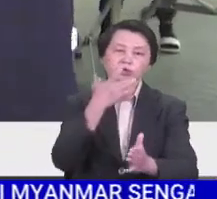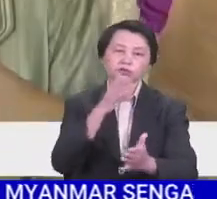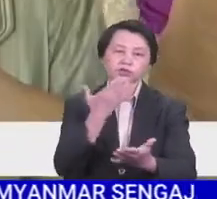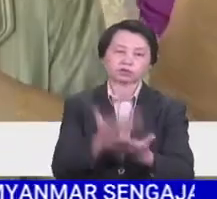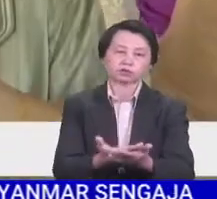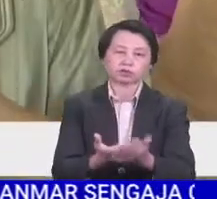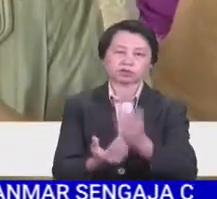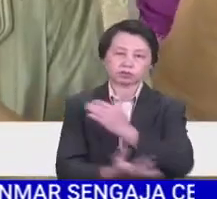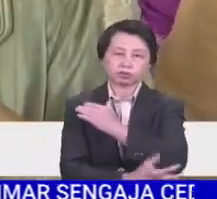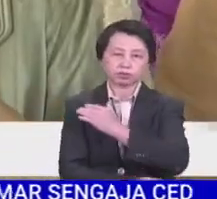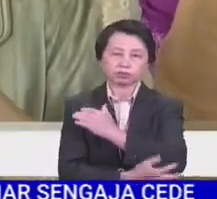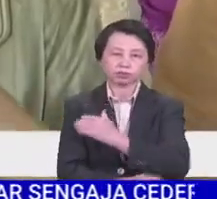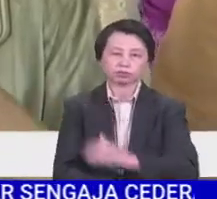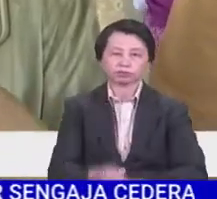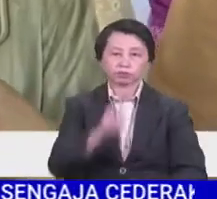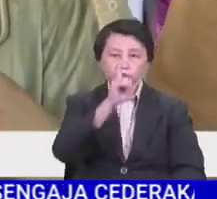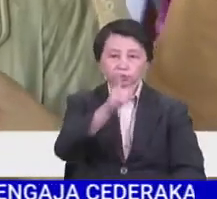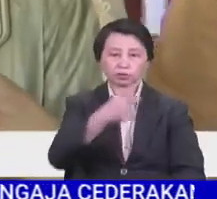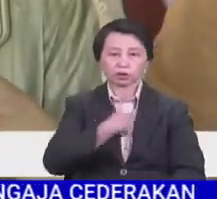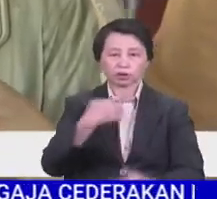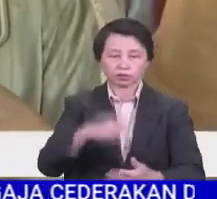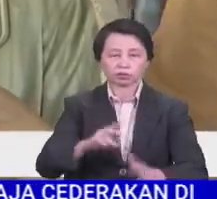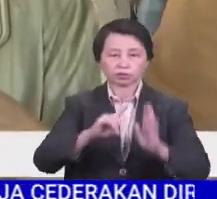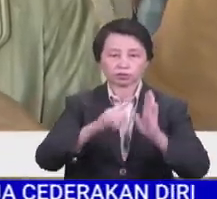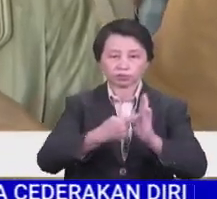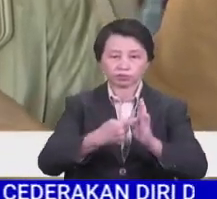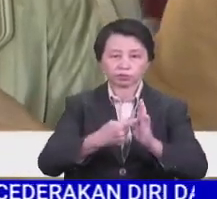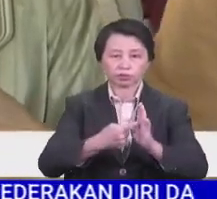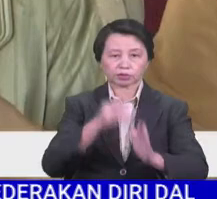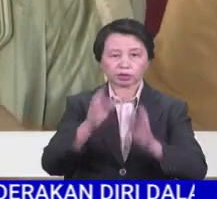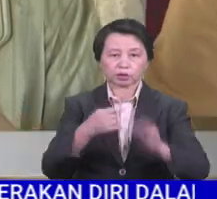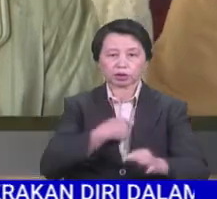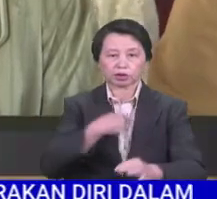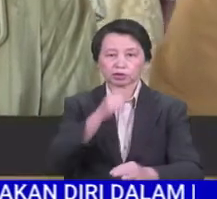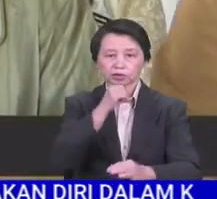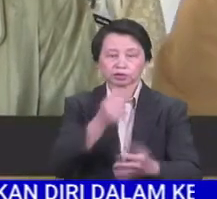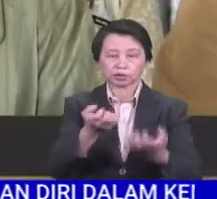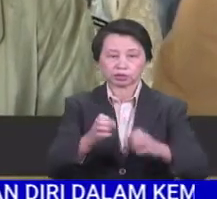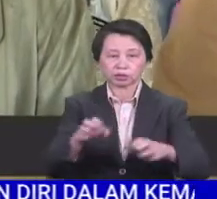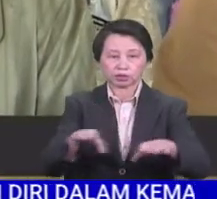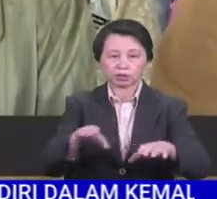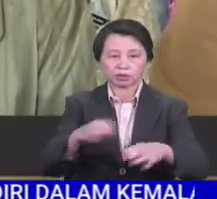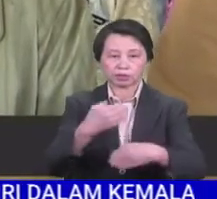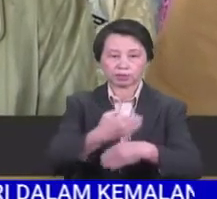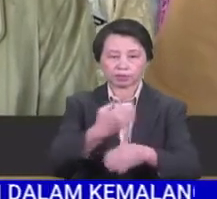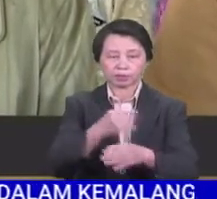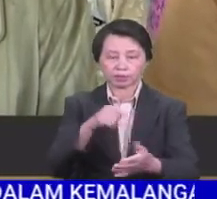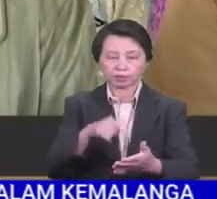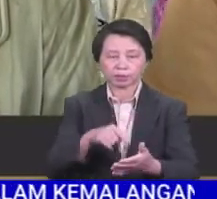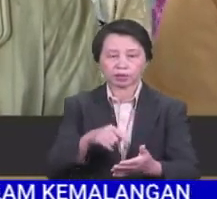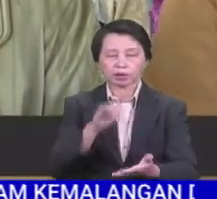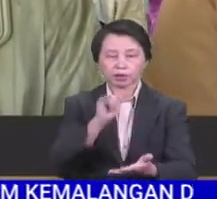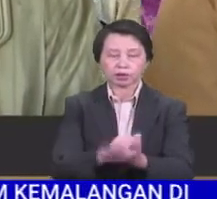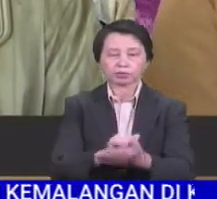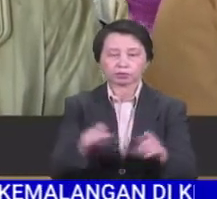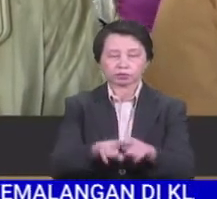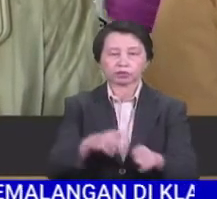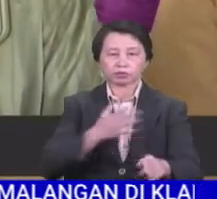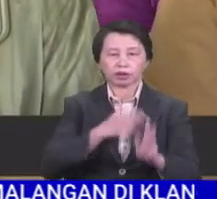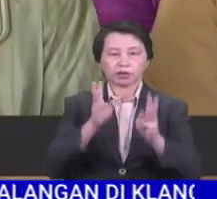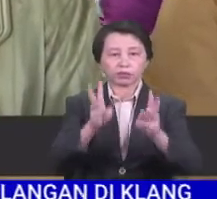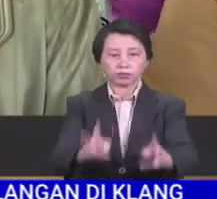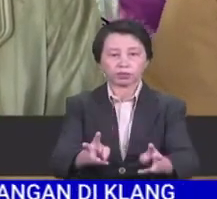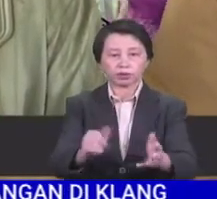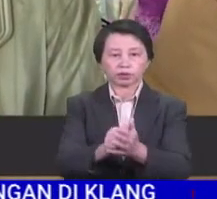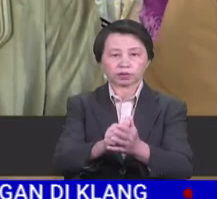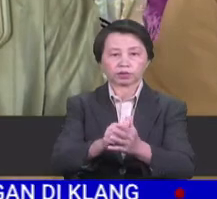baik of course Of course I wouldn't have start something If I don't intend to make it a yearly event that is also my way during